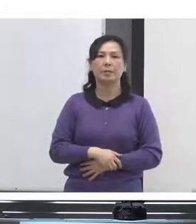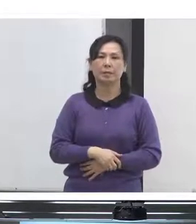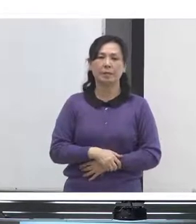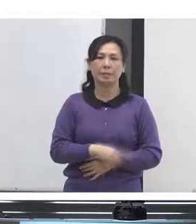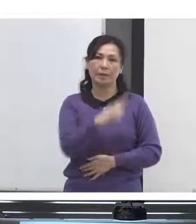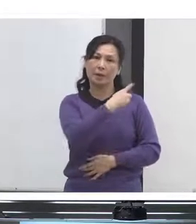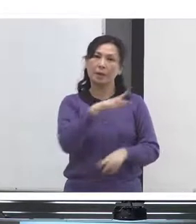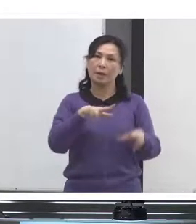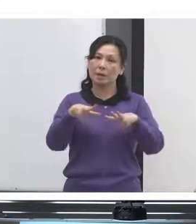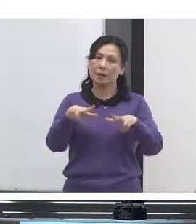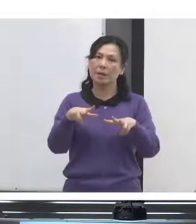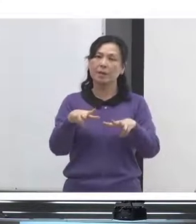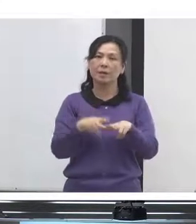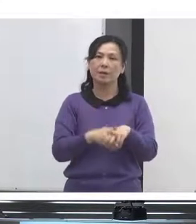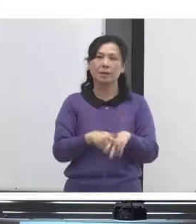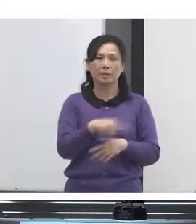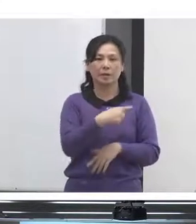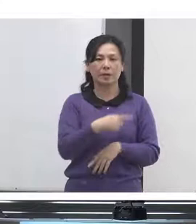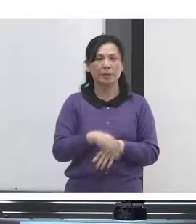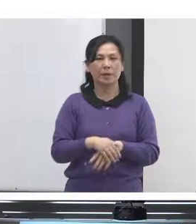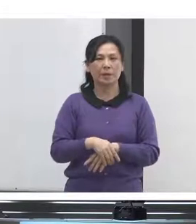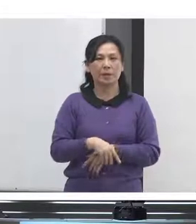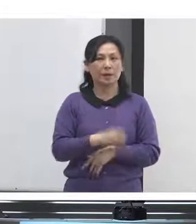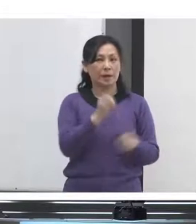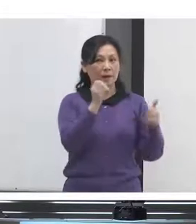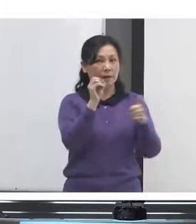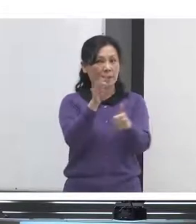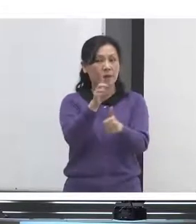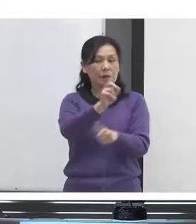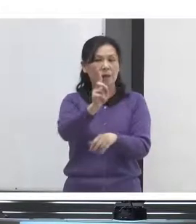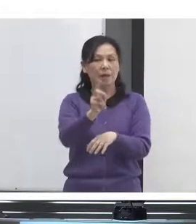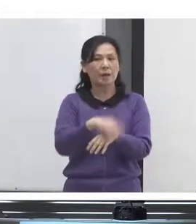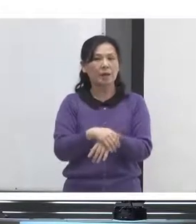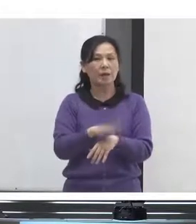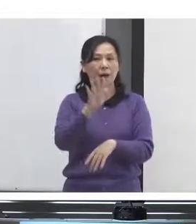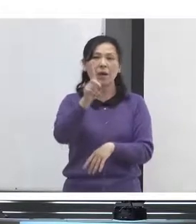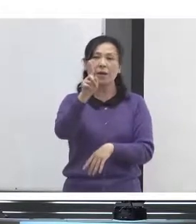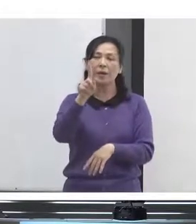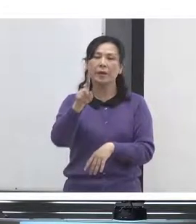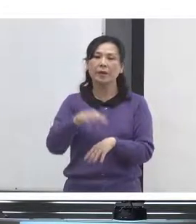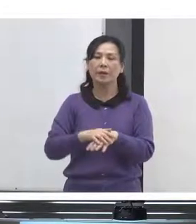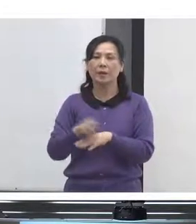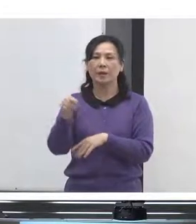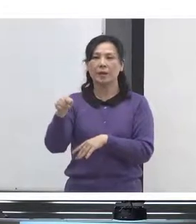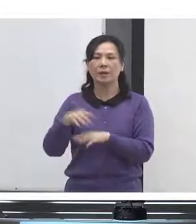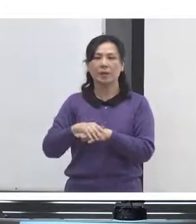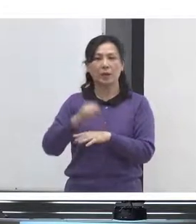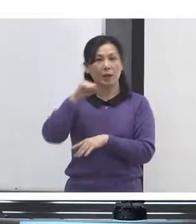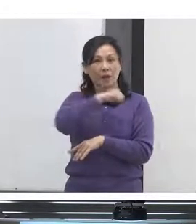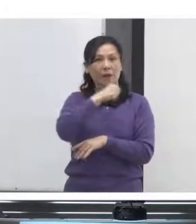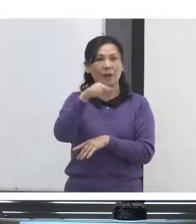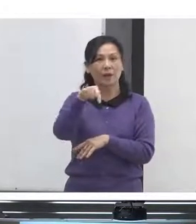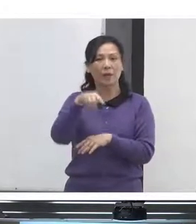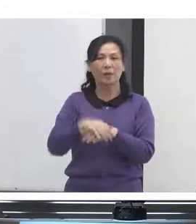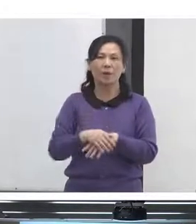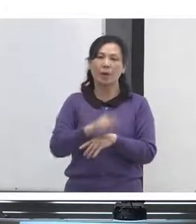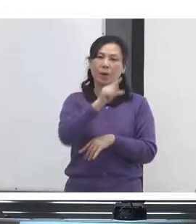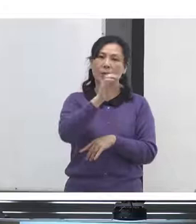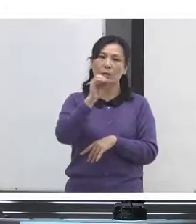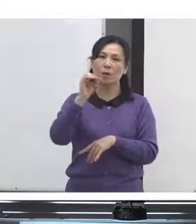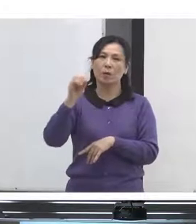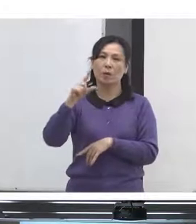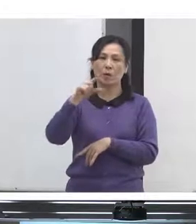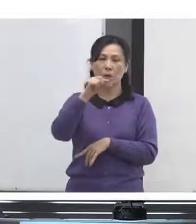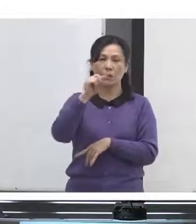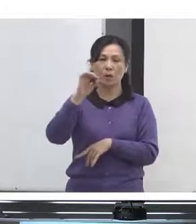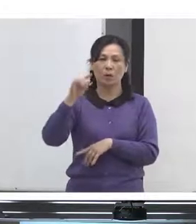地图呢，就是跟大家分享的，它是一个 ASRI， 我们知道就是台湾的话就是互动国际啦，就是它做ArcGIS 最大